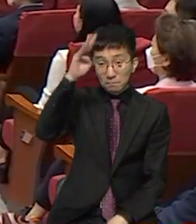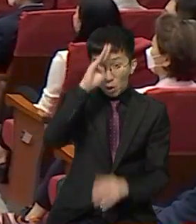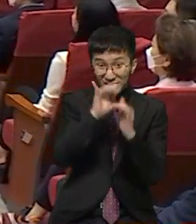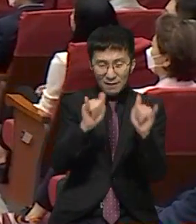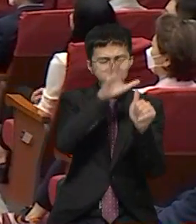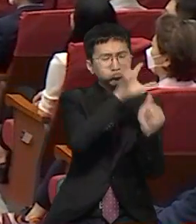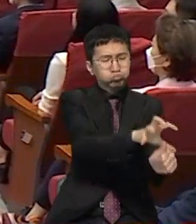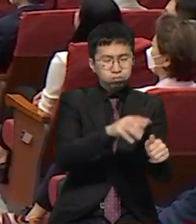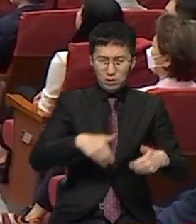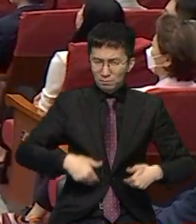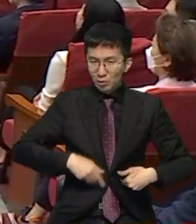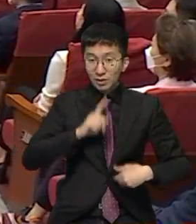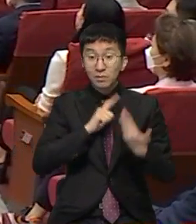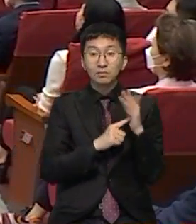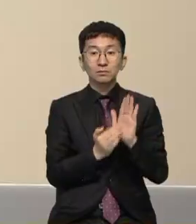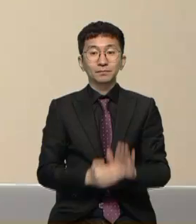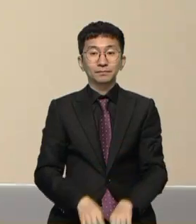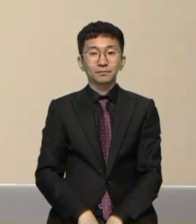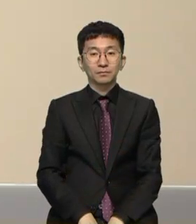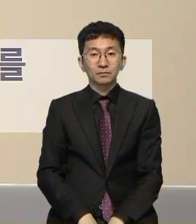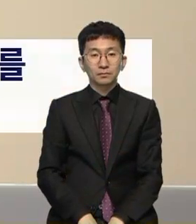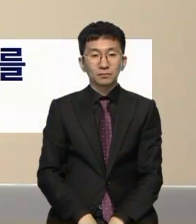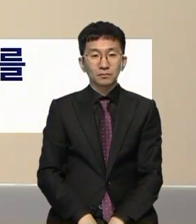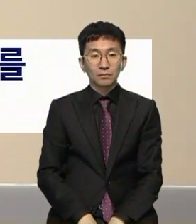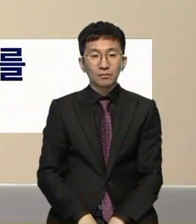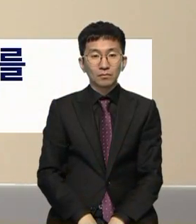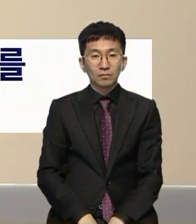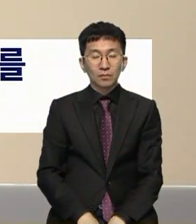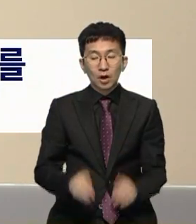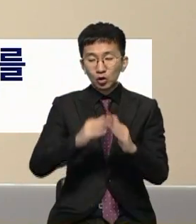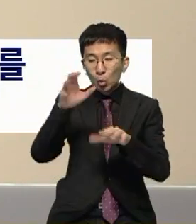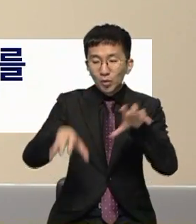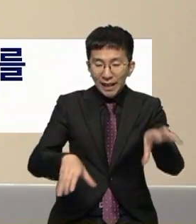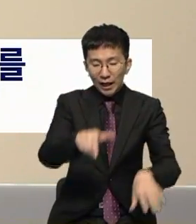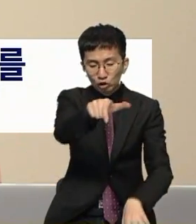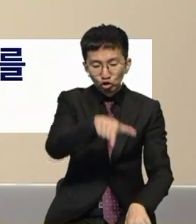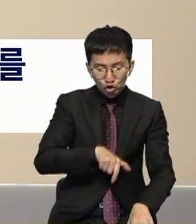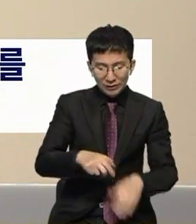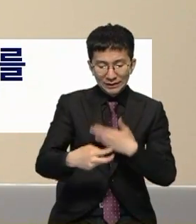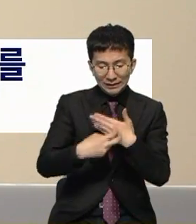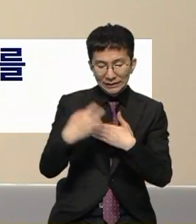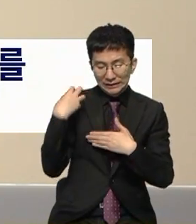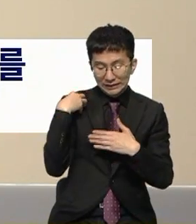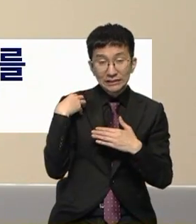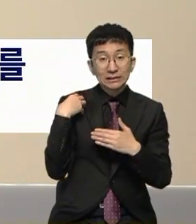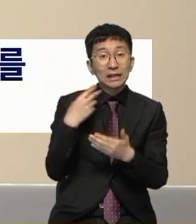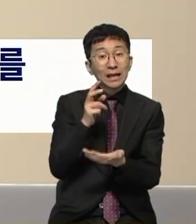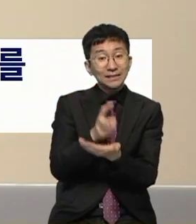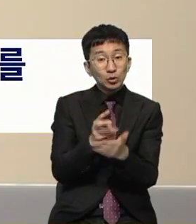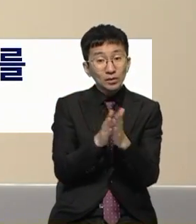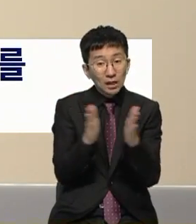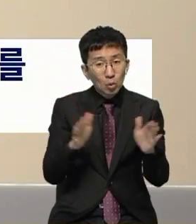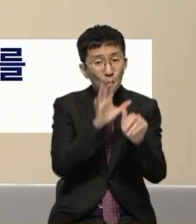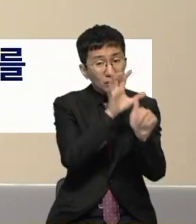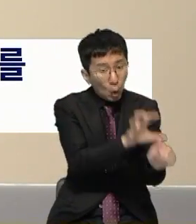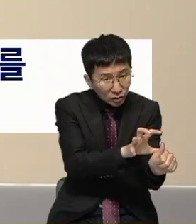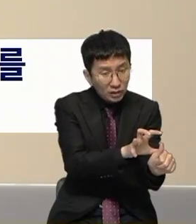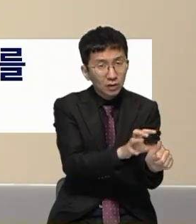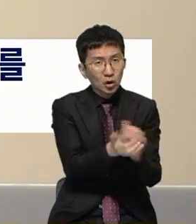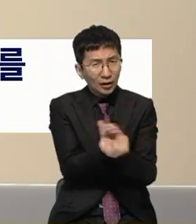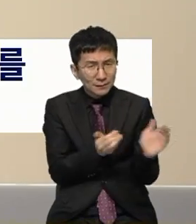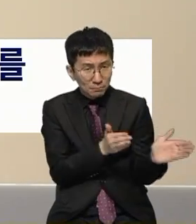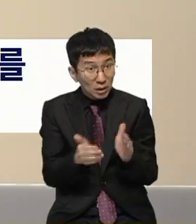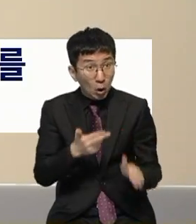격리해야 한다는 말도 덧붙였습니다. 동네 주치의 제도를 운영하든지 해서 그분들을 격리하든지 여러 조치를 사전적으로 하지